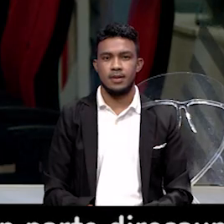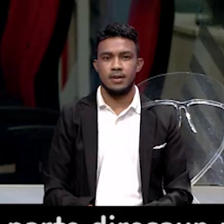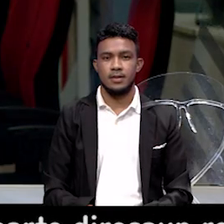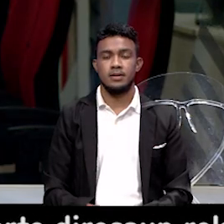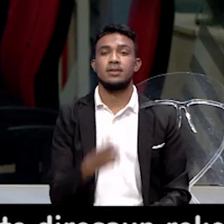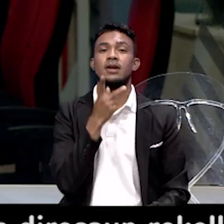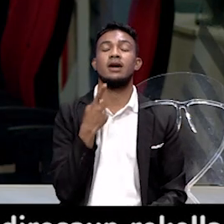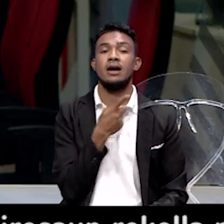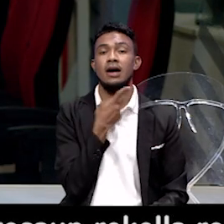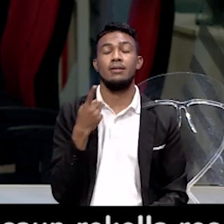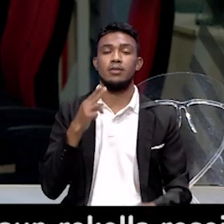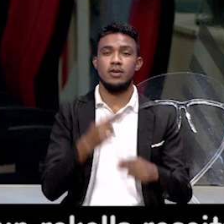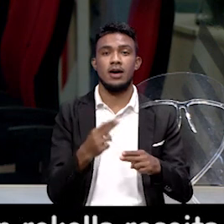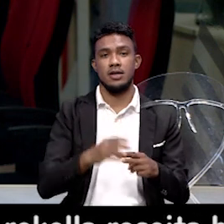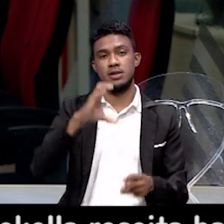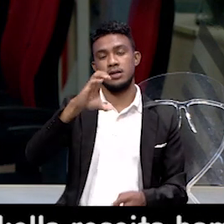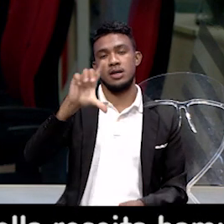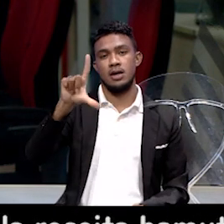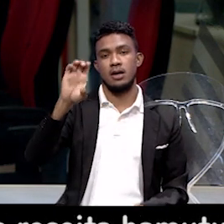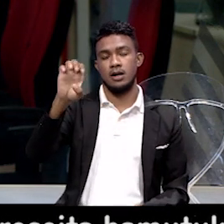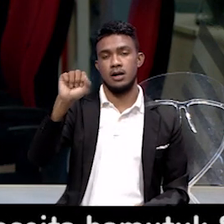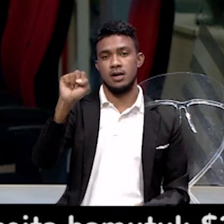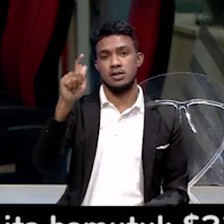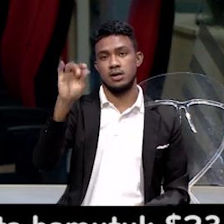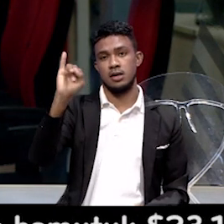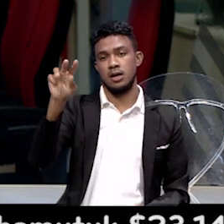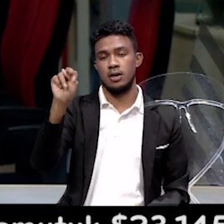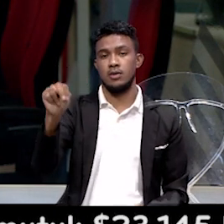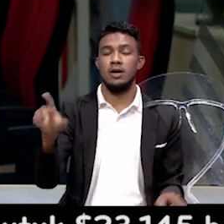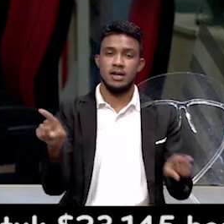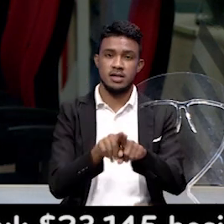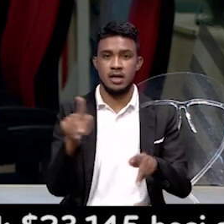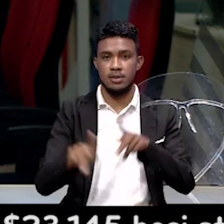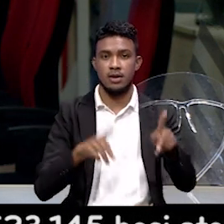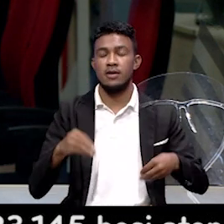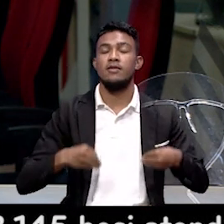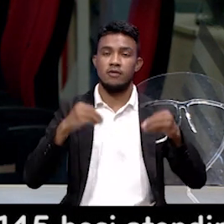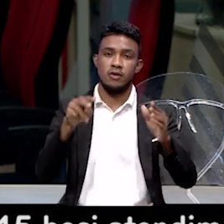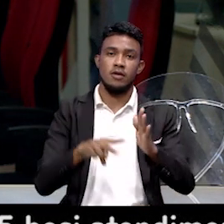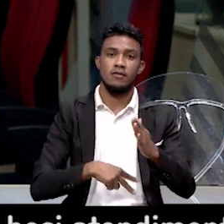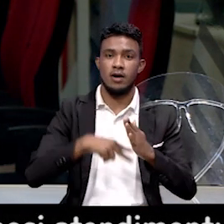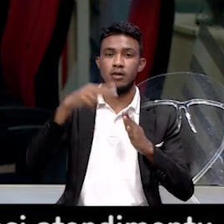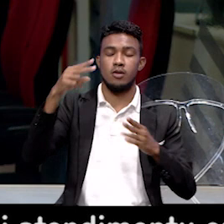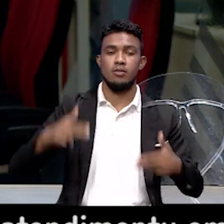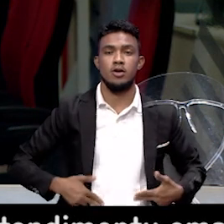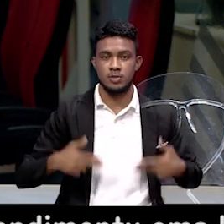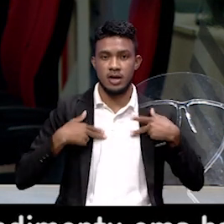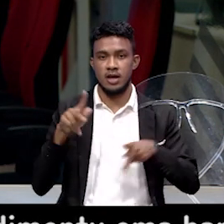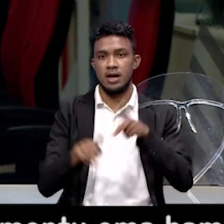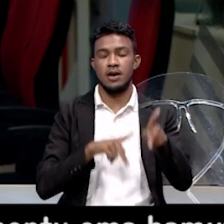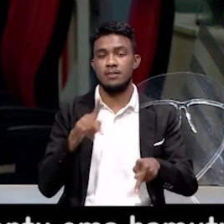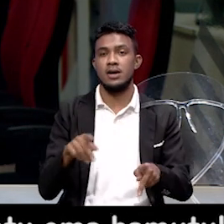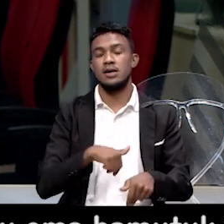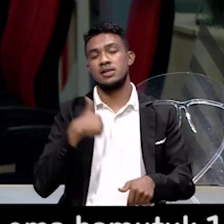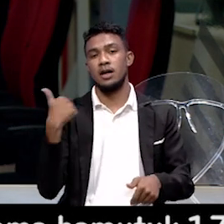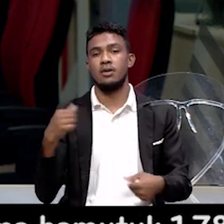Amo Celestino da Costa HDB Hateten, sai Bibi Atang, thank you for valor morish ba ema seluk, no halo tuir